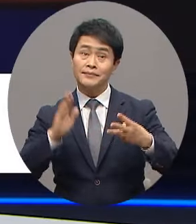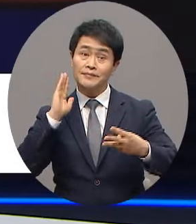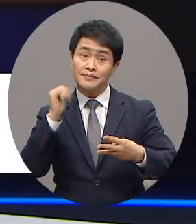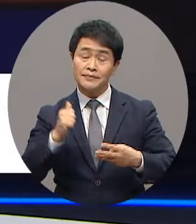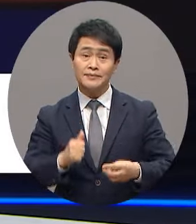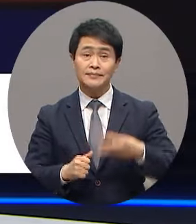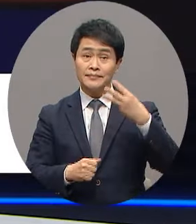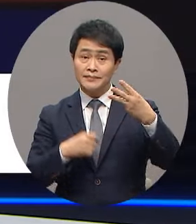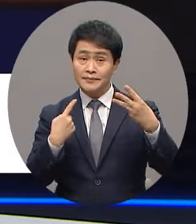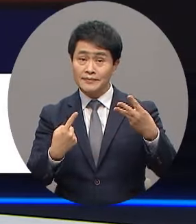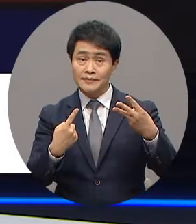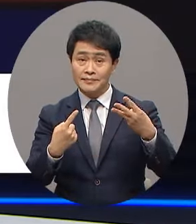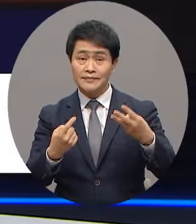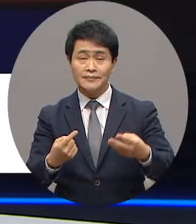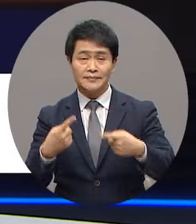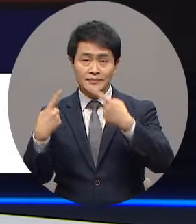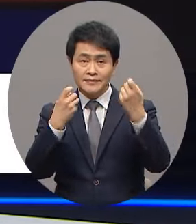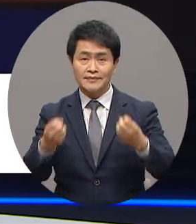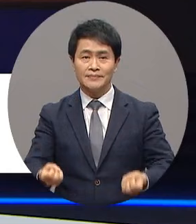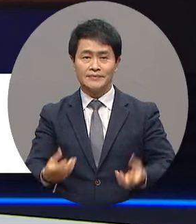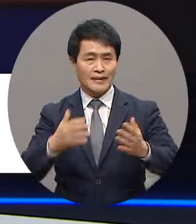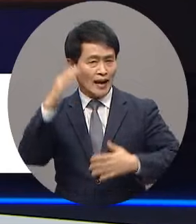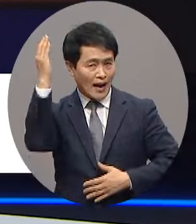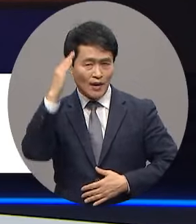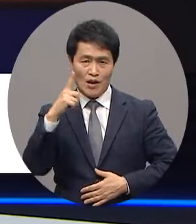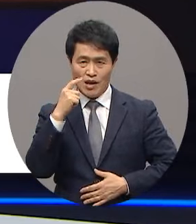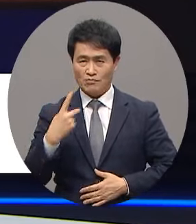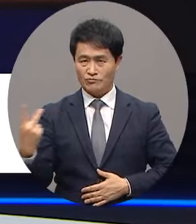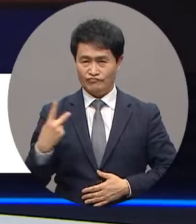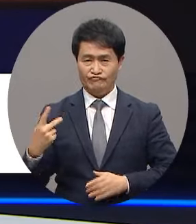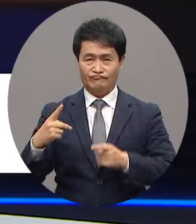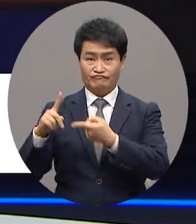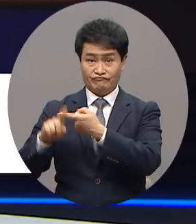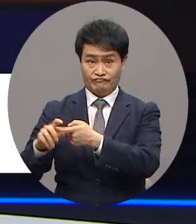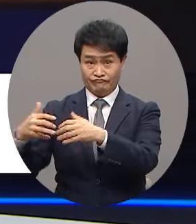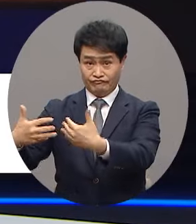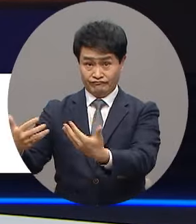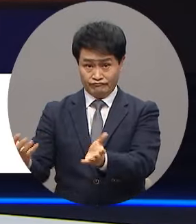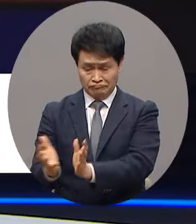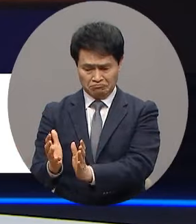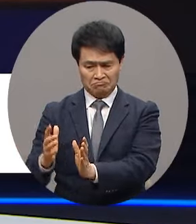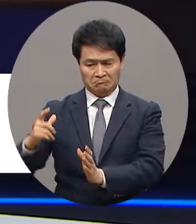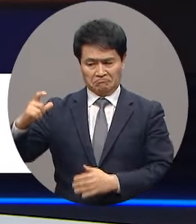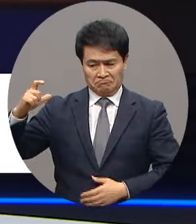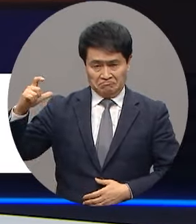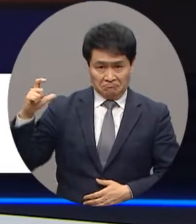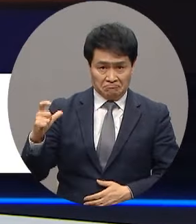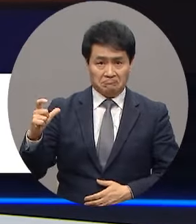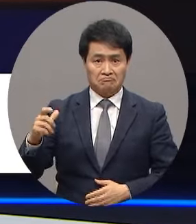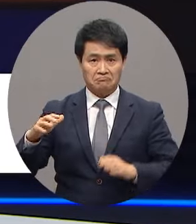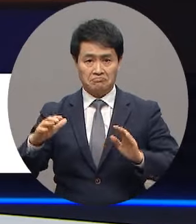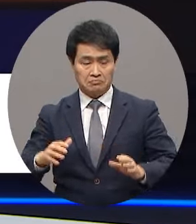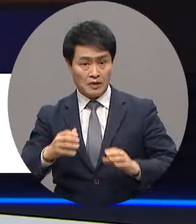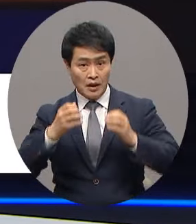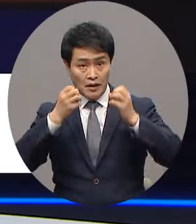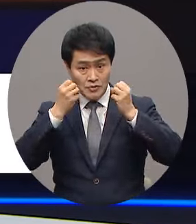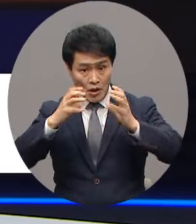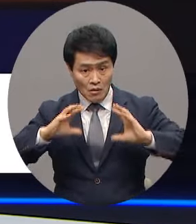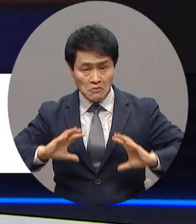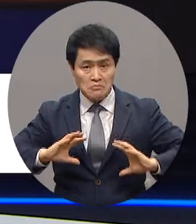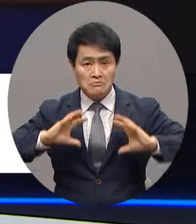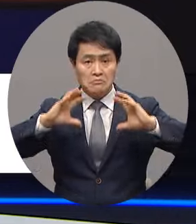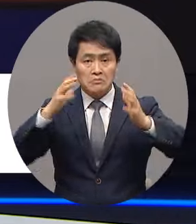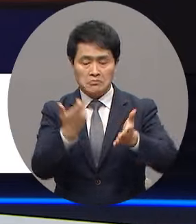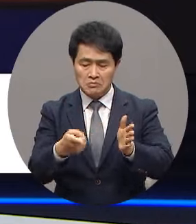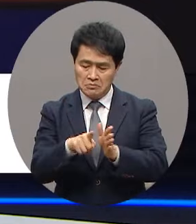윤석열 대통령이 3.1절 기념식에서 한국과 일본 양국의 협력이 공고화되고 있다며 새 세상을 향해